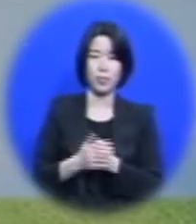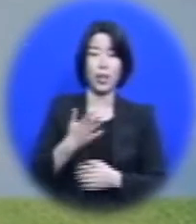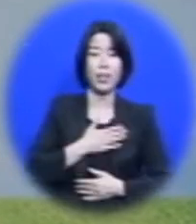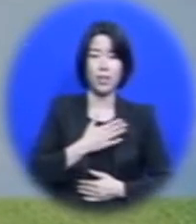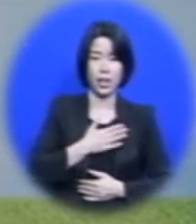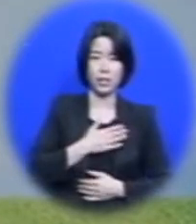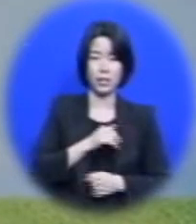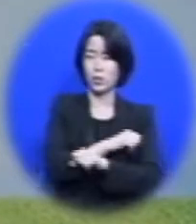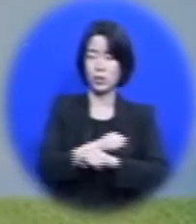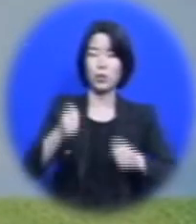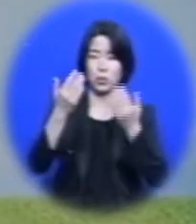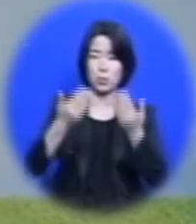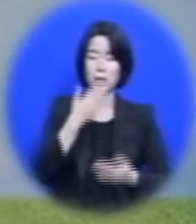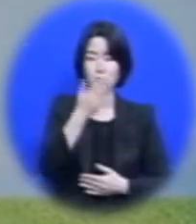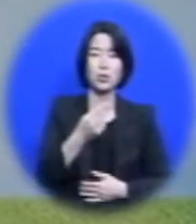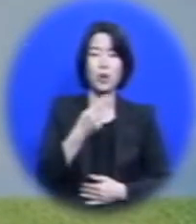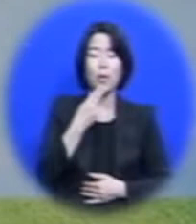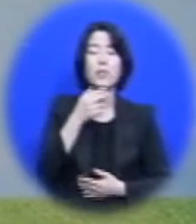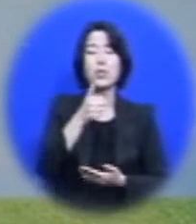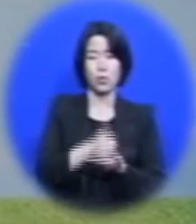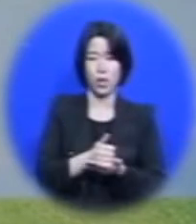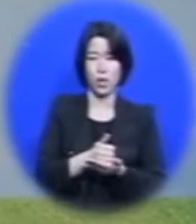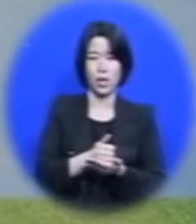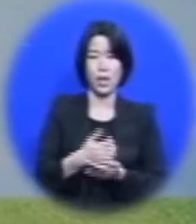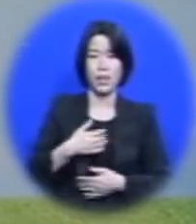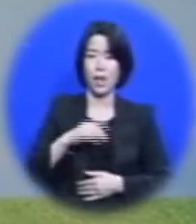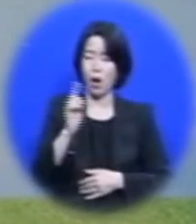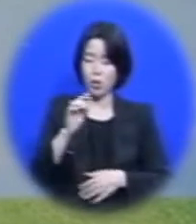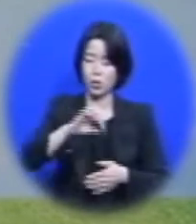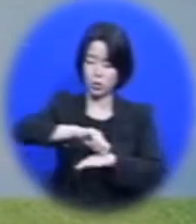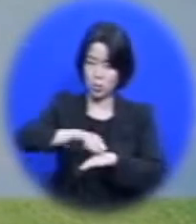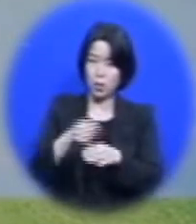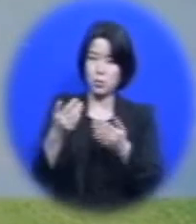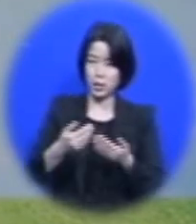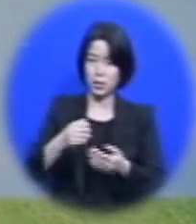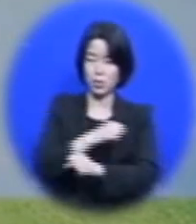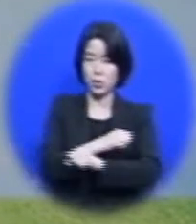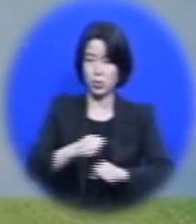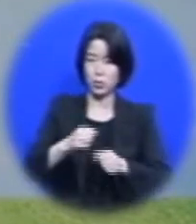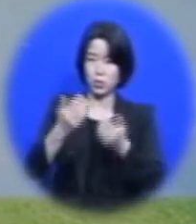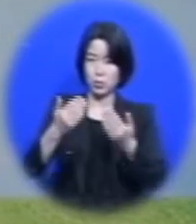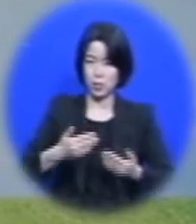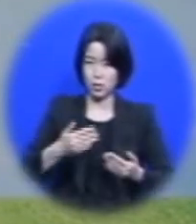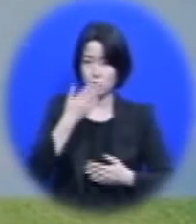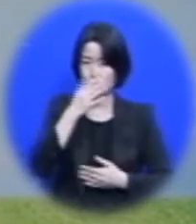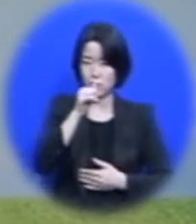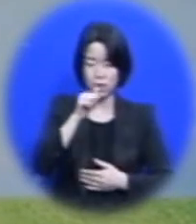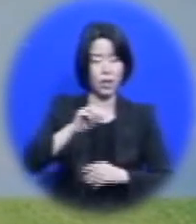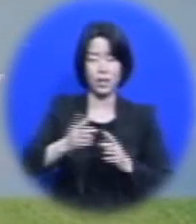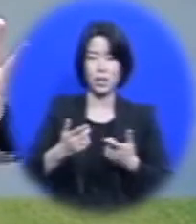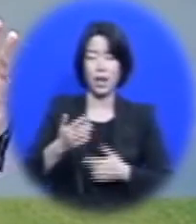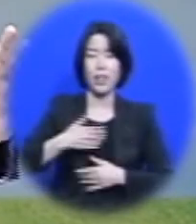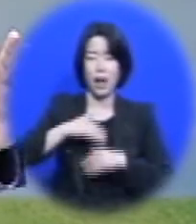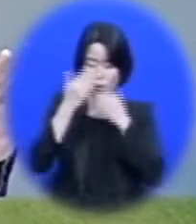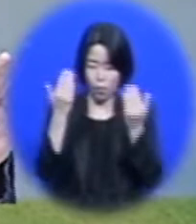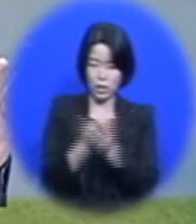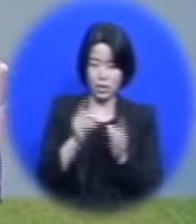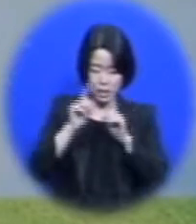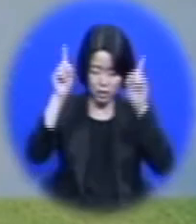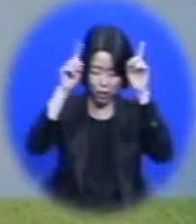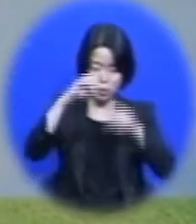나는 용서받을 수 없는 죄. 어느 정도 벌을 받아서 용서받을 수 있는 죄가 아니라 나는 완전히 지옥에